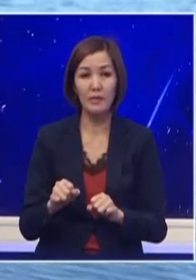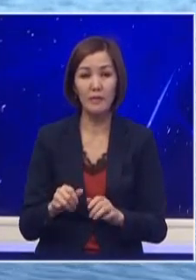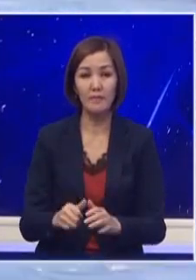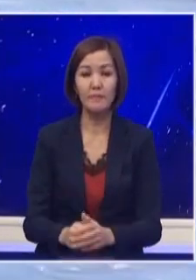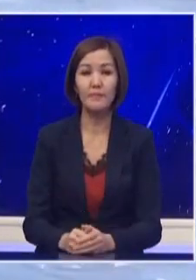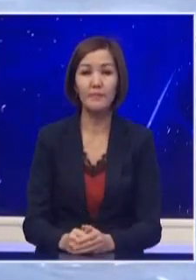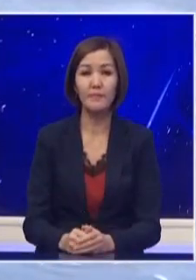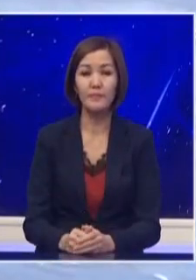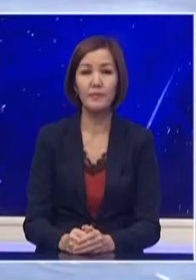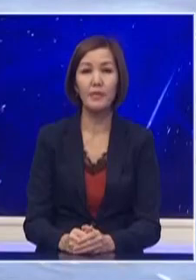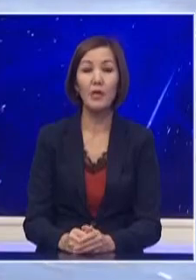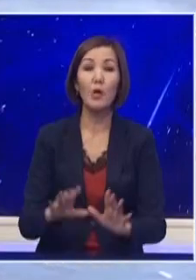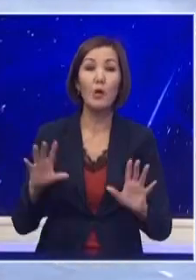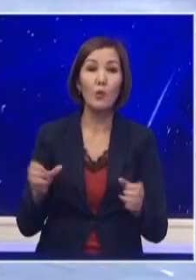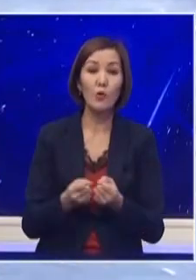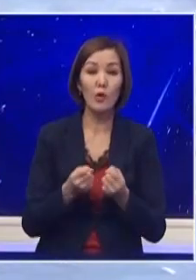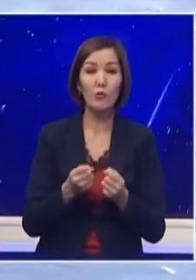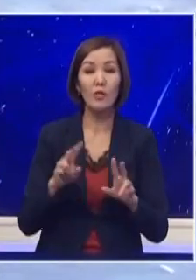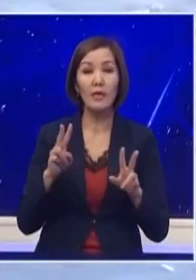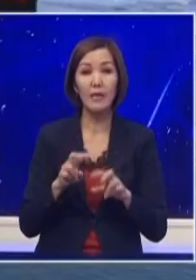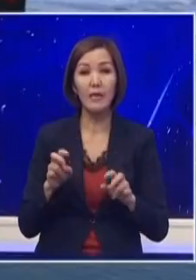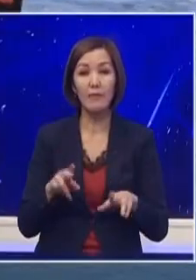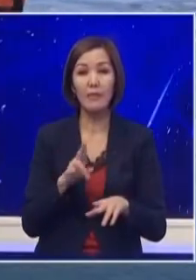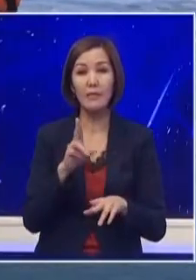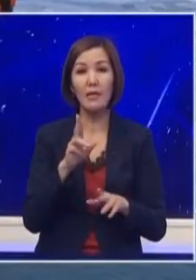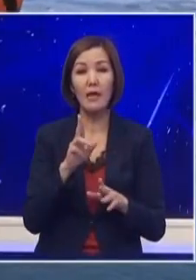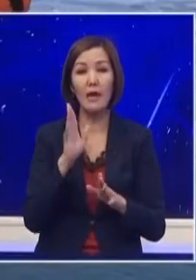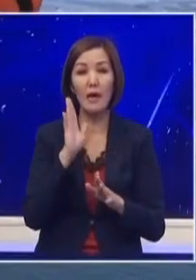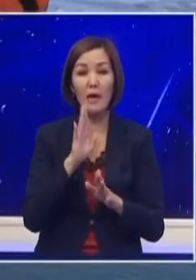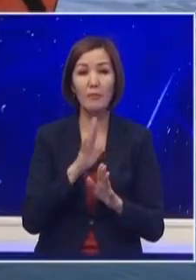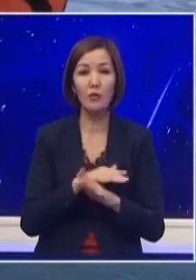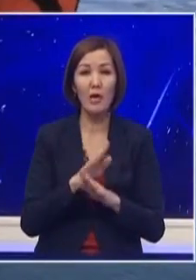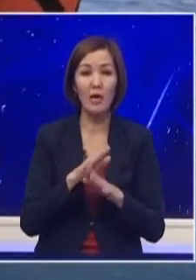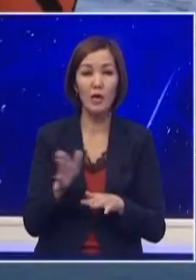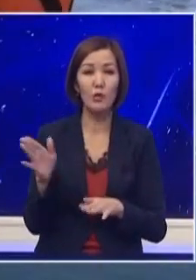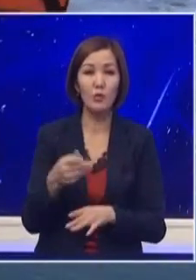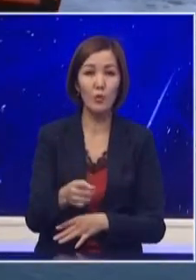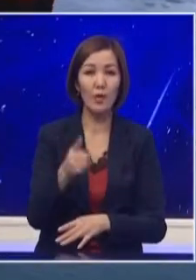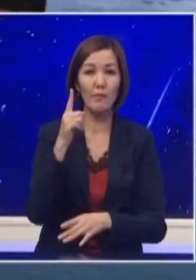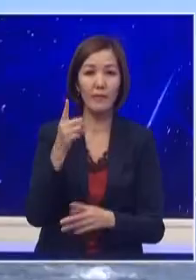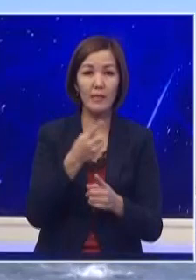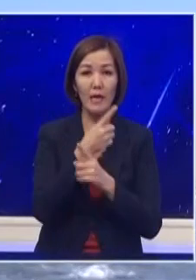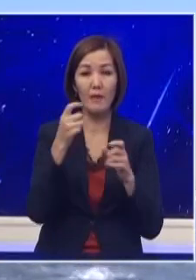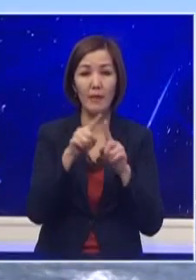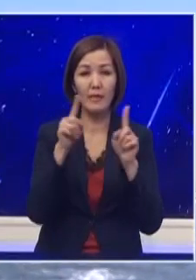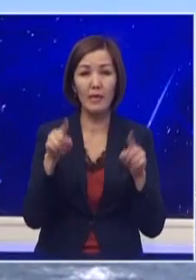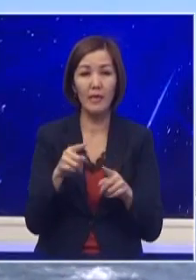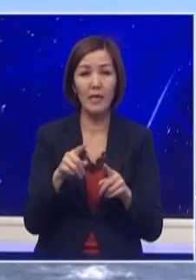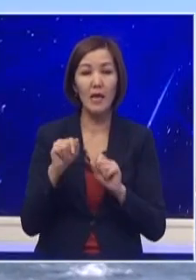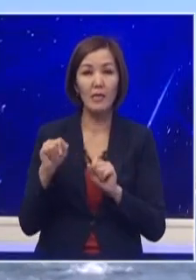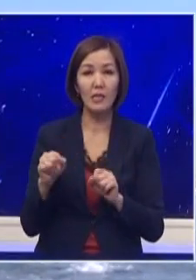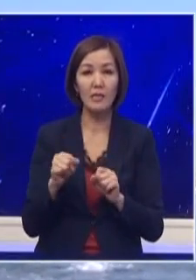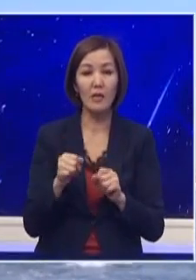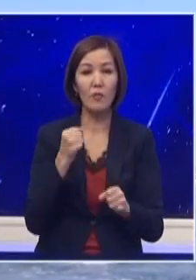да. Құтқарушылар кезекті рейд барысында Қапшағай су қоймасына қармақ салған жандарға ақпараттық қағаз таратып, сақтық шараларын